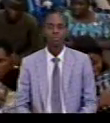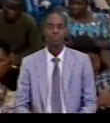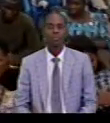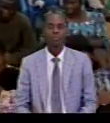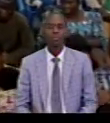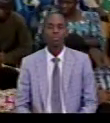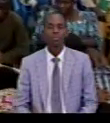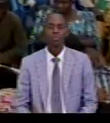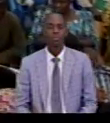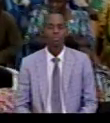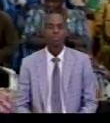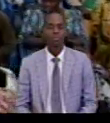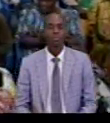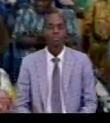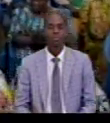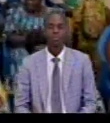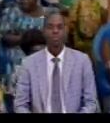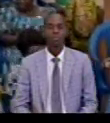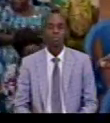ndakpene ha me pata.